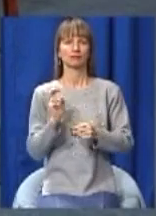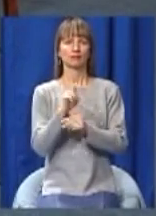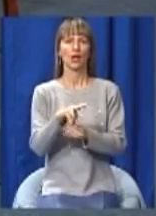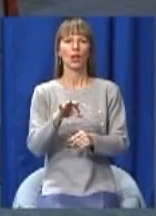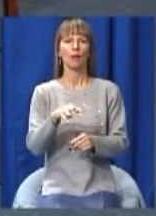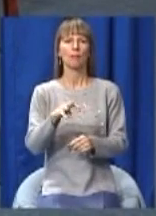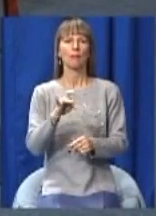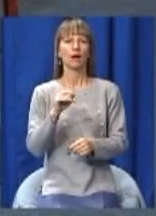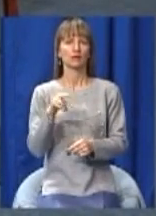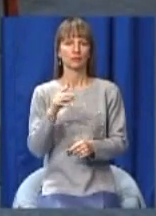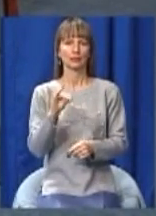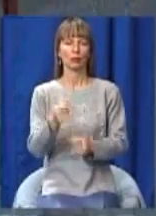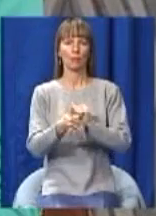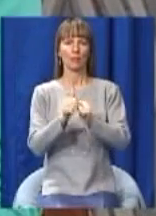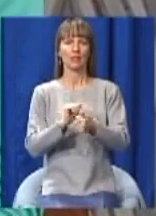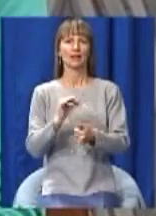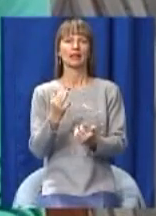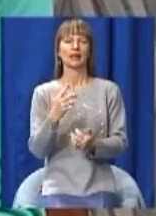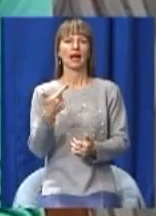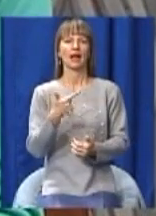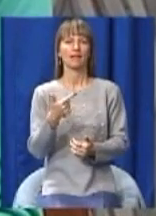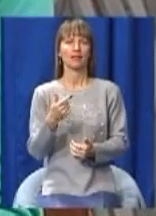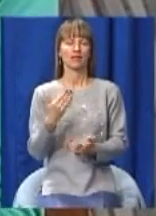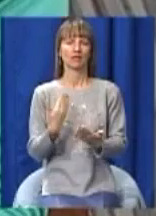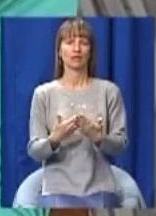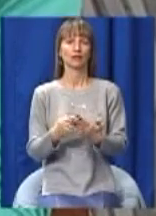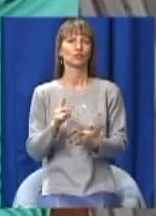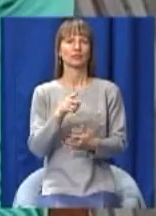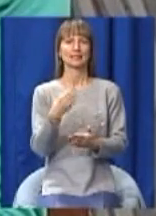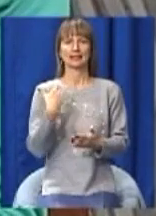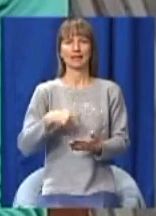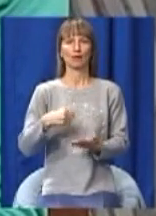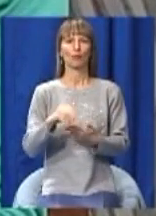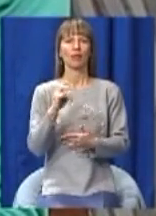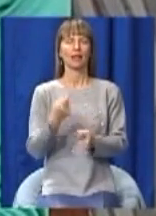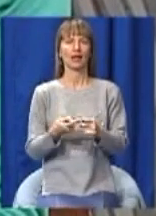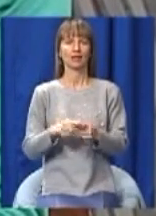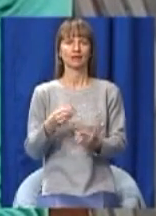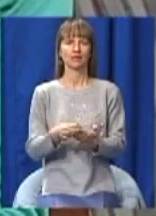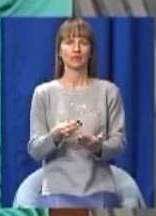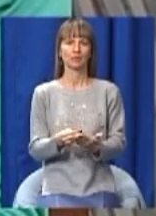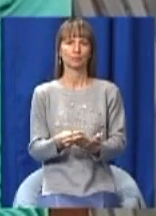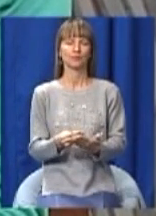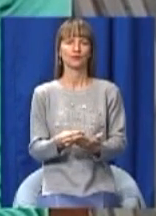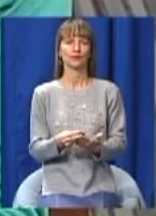болтовня ему на только там горы мне так скажем чтобы тусу big уплыла затих роще